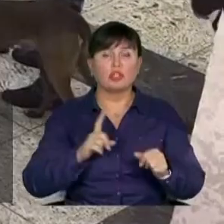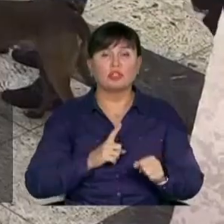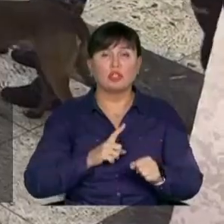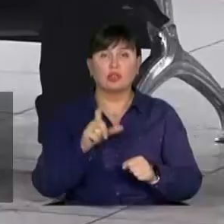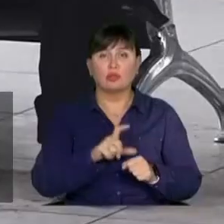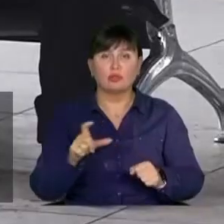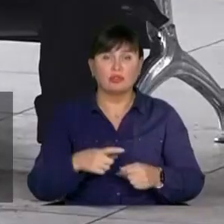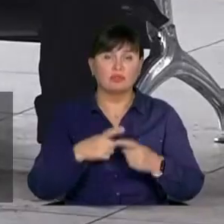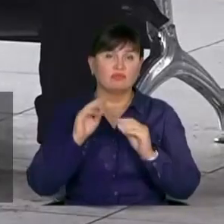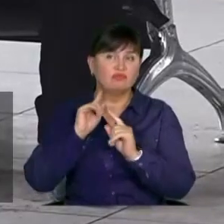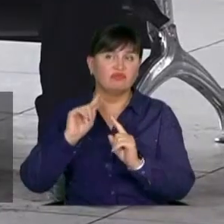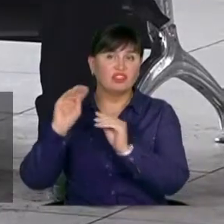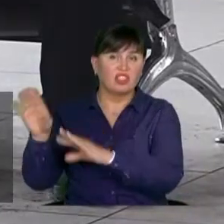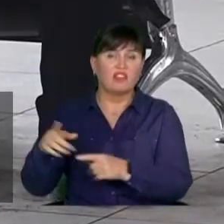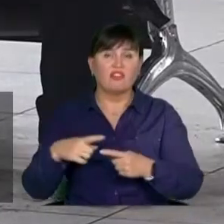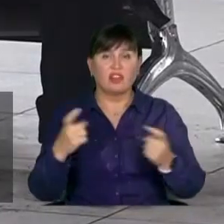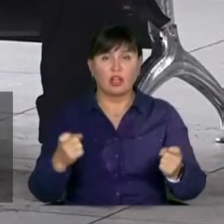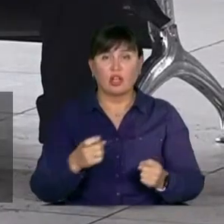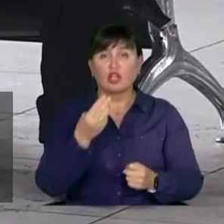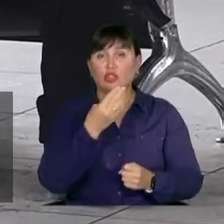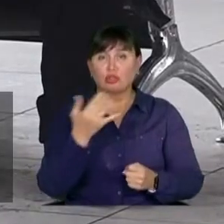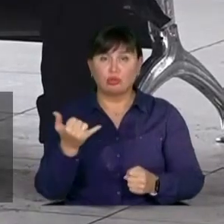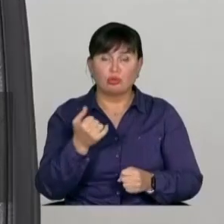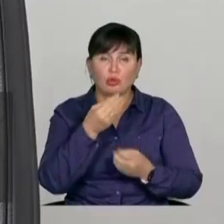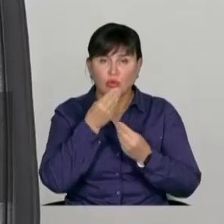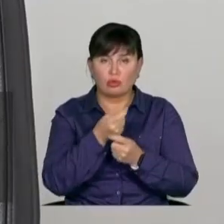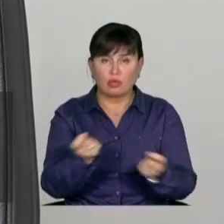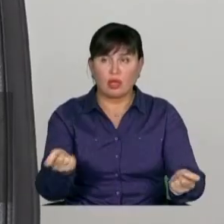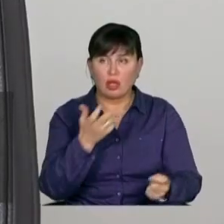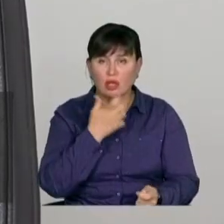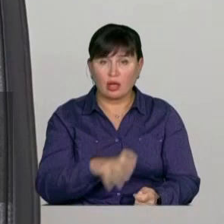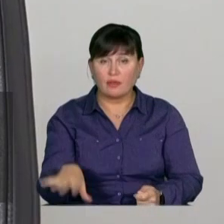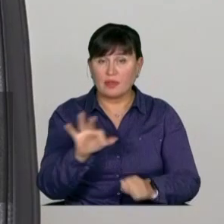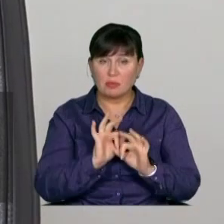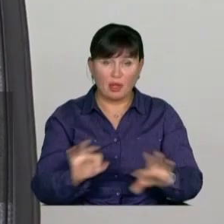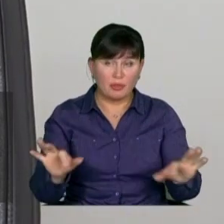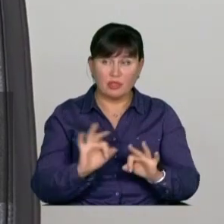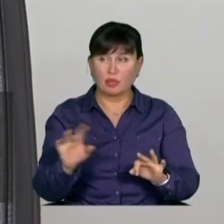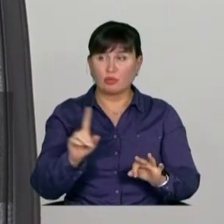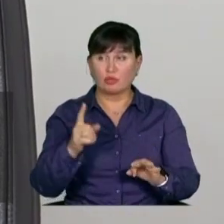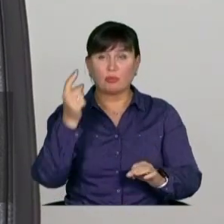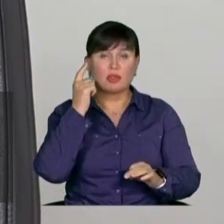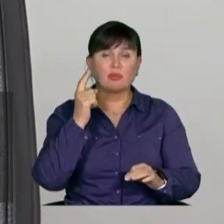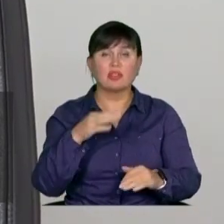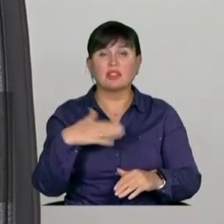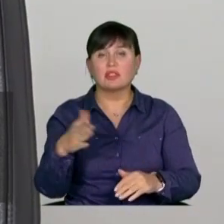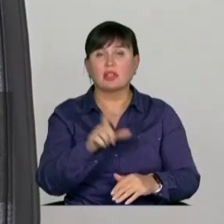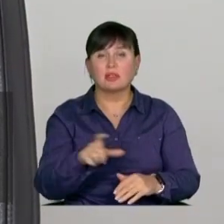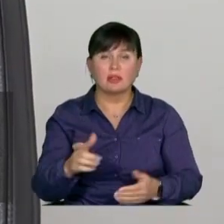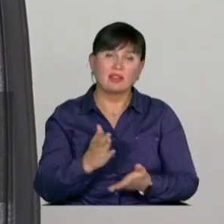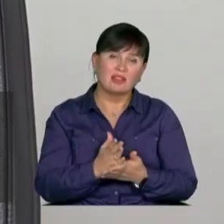людей разместили в гостиницах, а на станции ШУ организовали горячее питание. Все мы объясняем. Понимание со стороны пассажиров